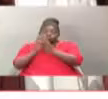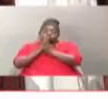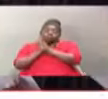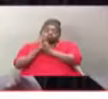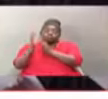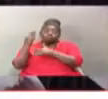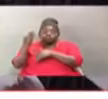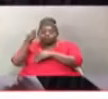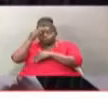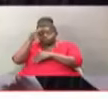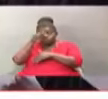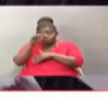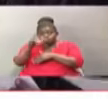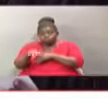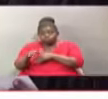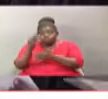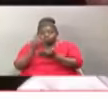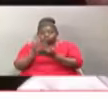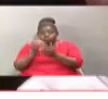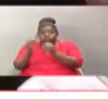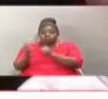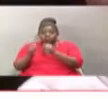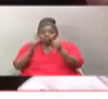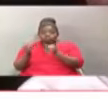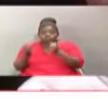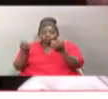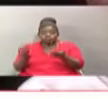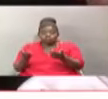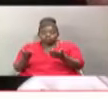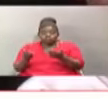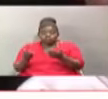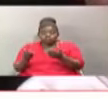ekyo n'abasaba okunyweza eddiini